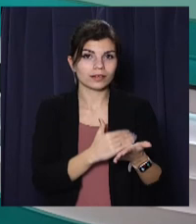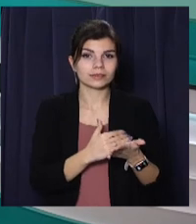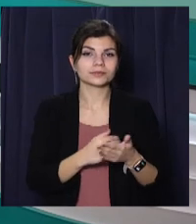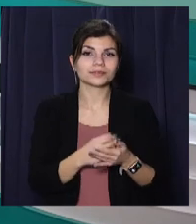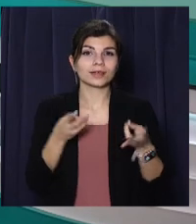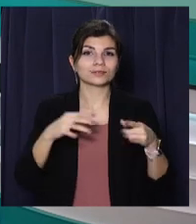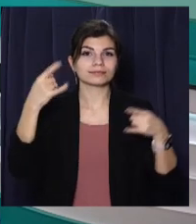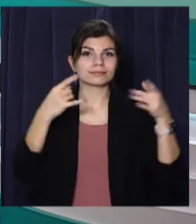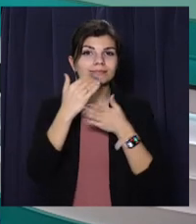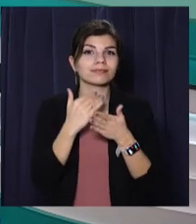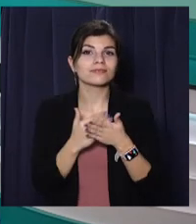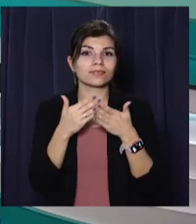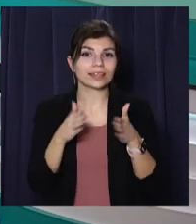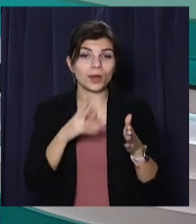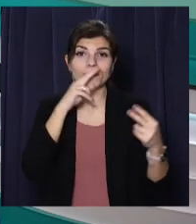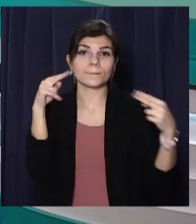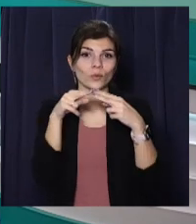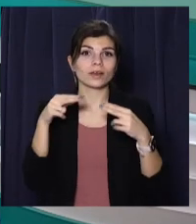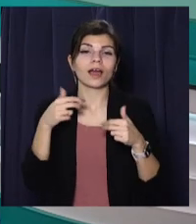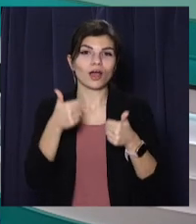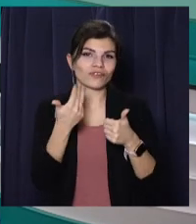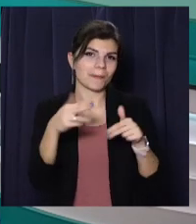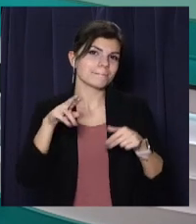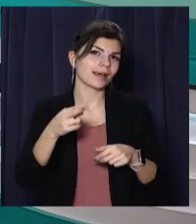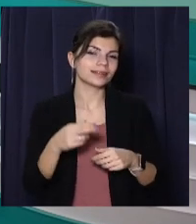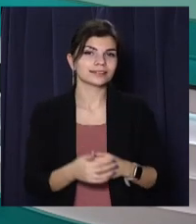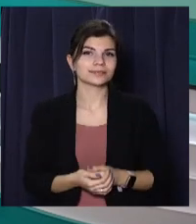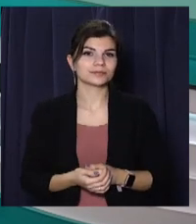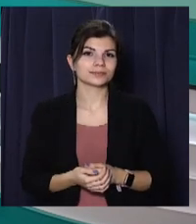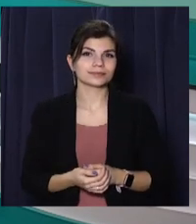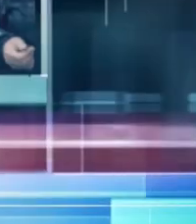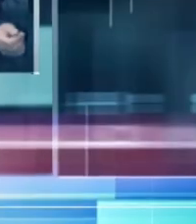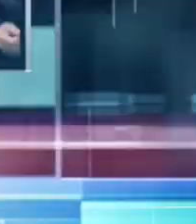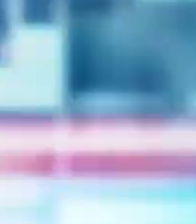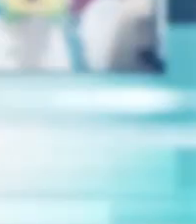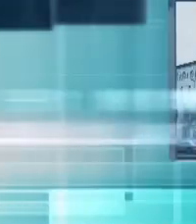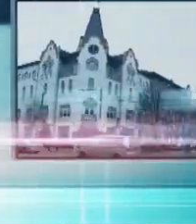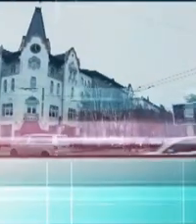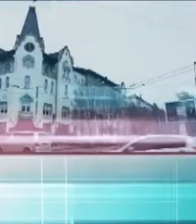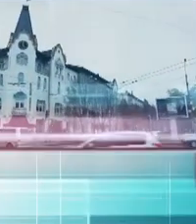Залишайтесь відкритим, побачимось, вдалої вам п'ятниці.